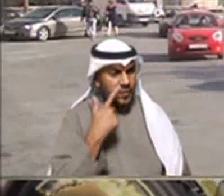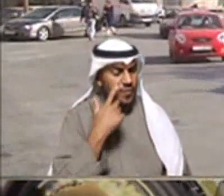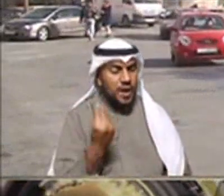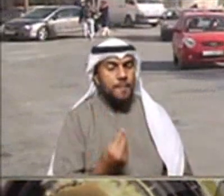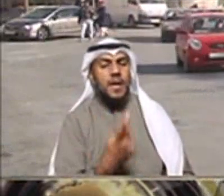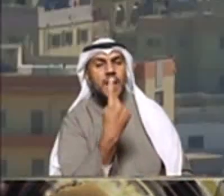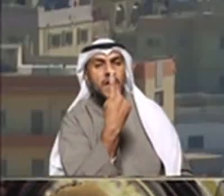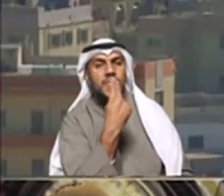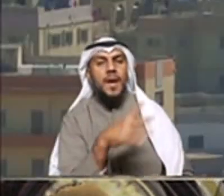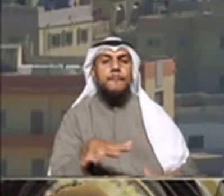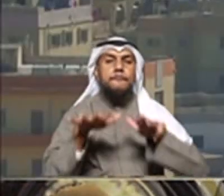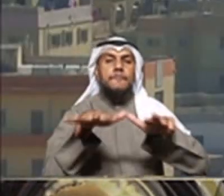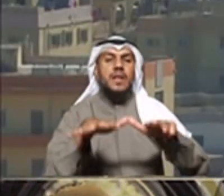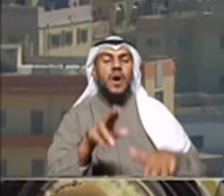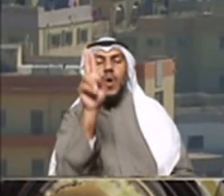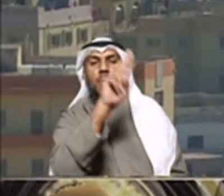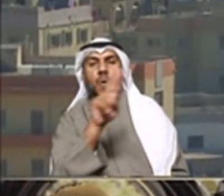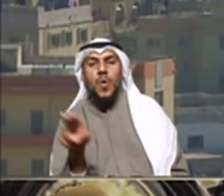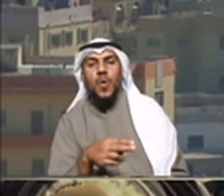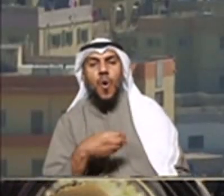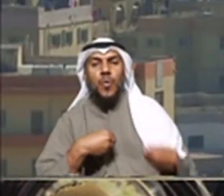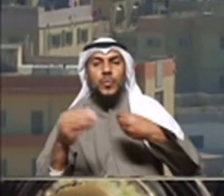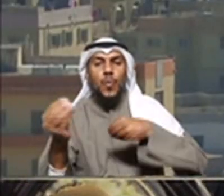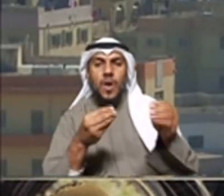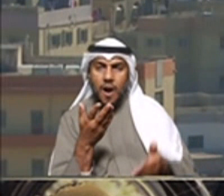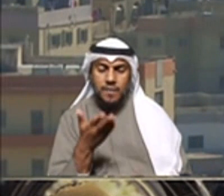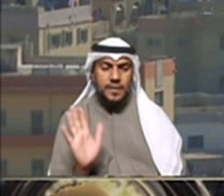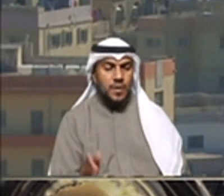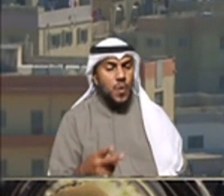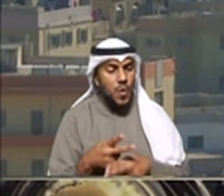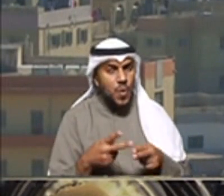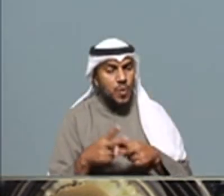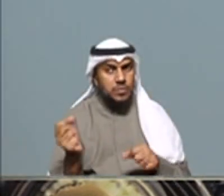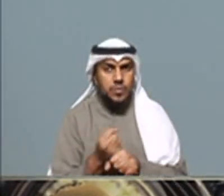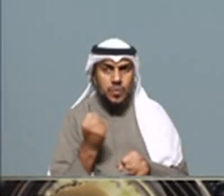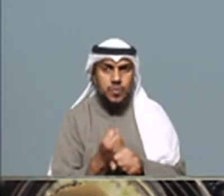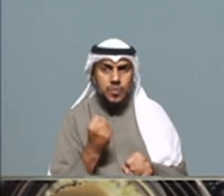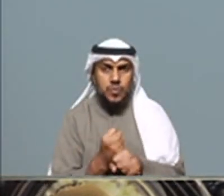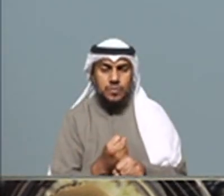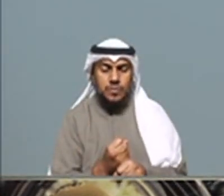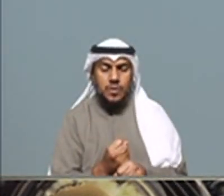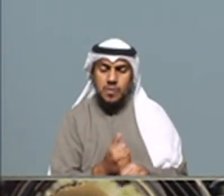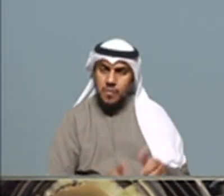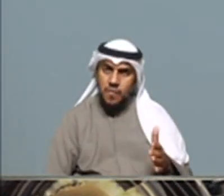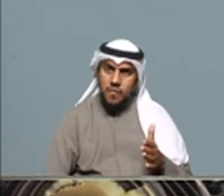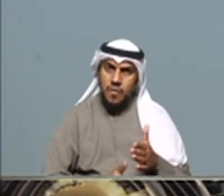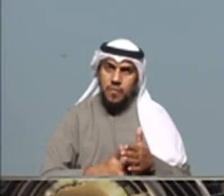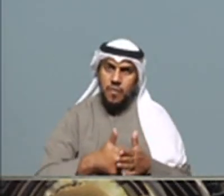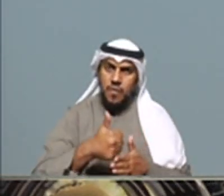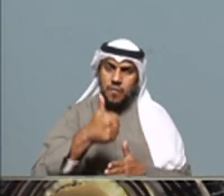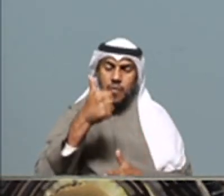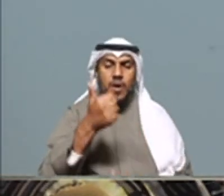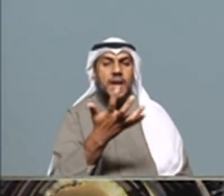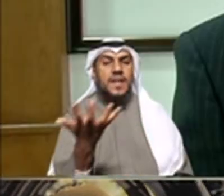ملياري دولار للاستثمار في التطوير والبنى التحتية في هذا المجال، ما مثل تقديرا أردنيا كبيرا لهذا